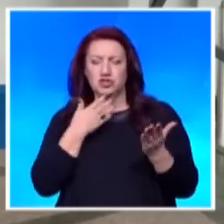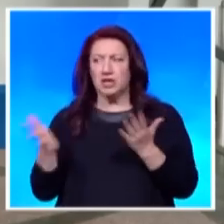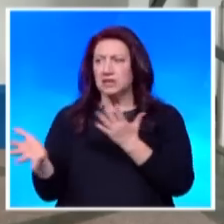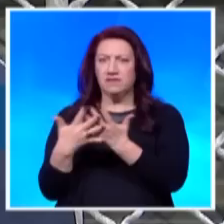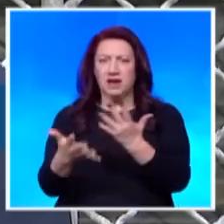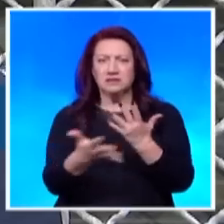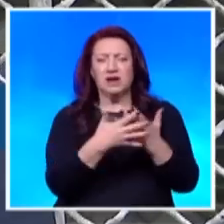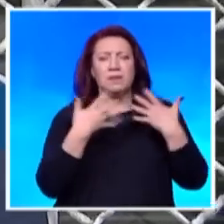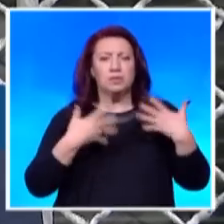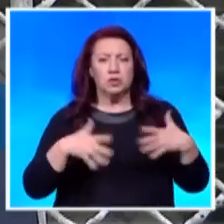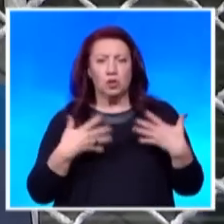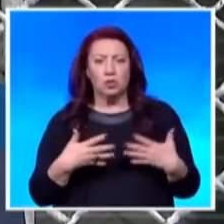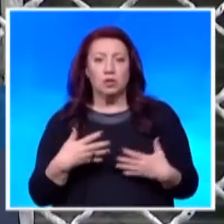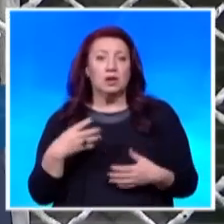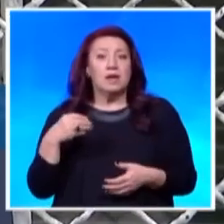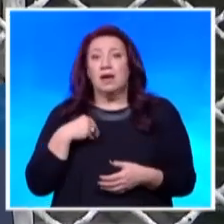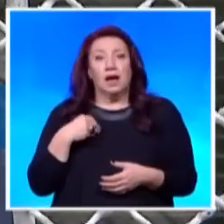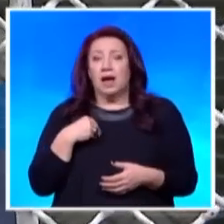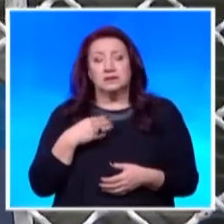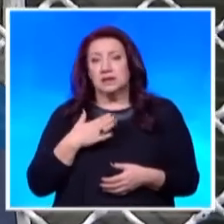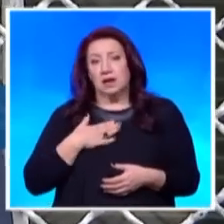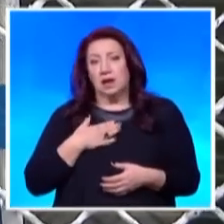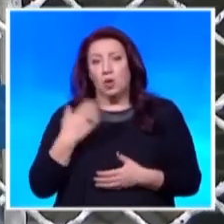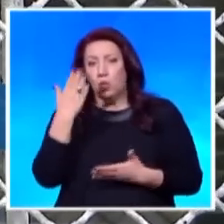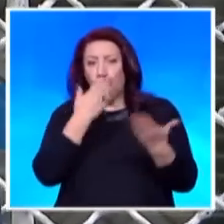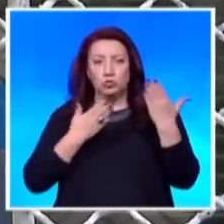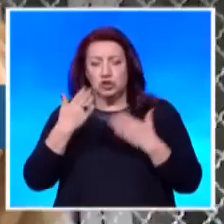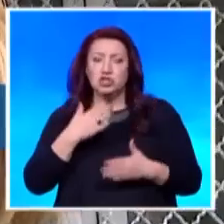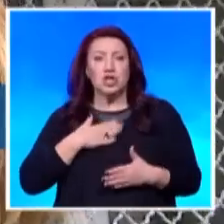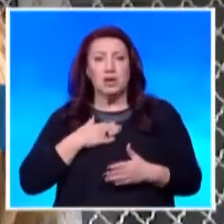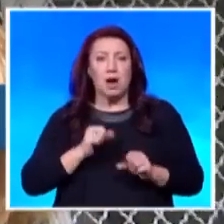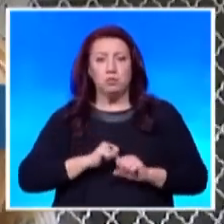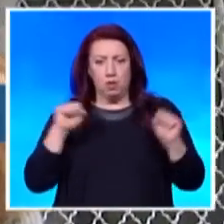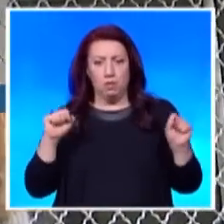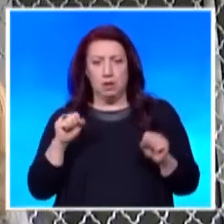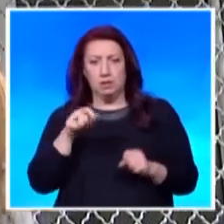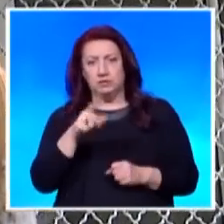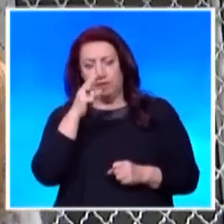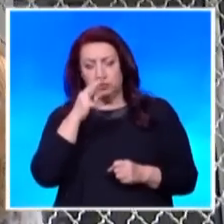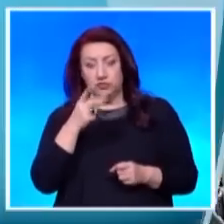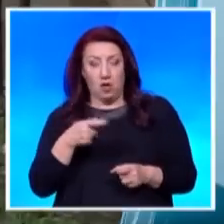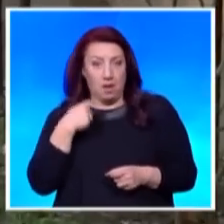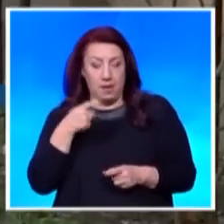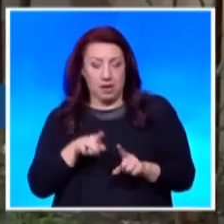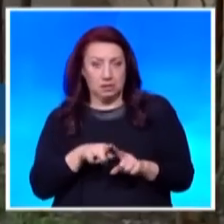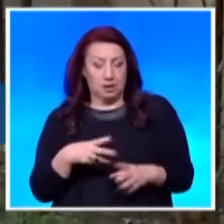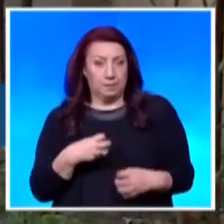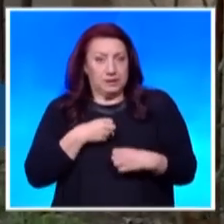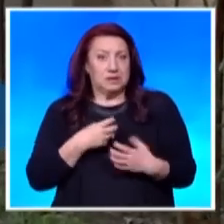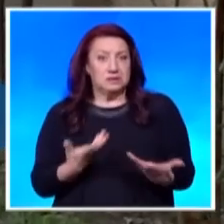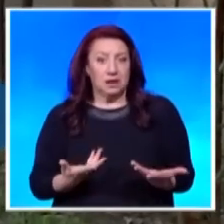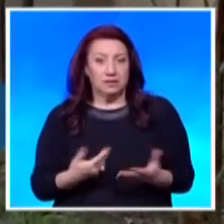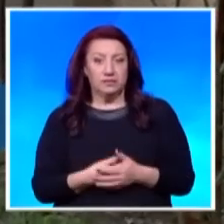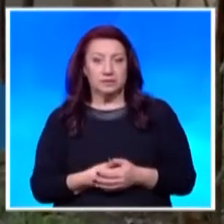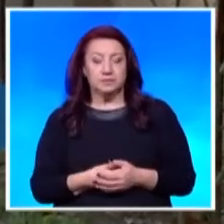Казаха ни, че има бомба. В училищата то било фалшиво. Аз лично се притесних, разбира се. Екшен в